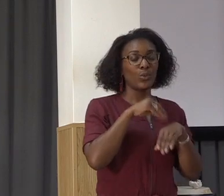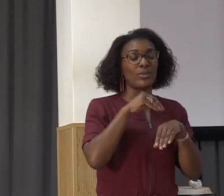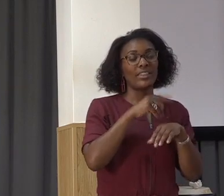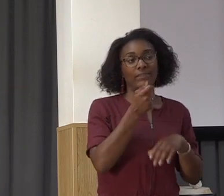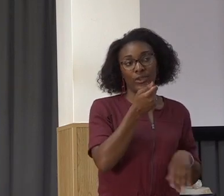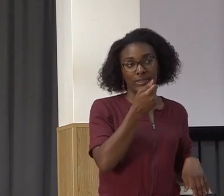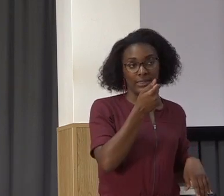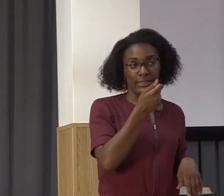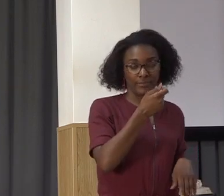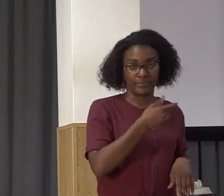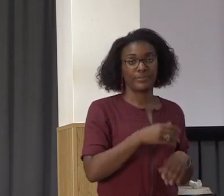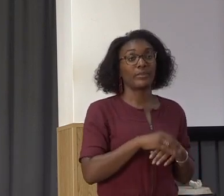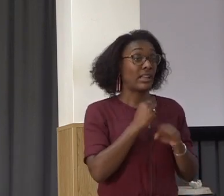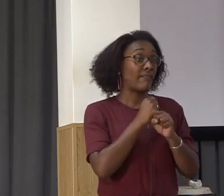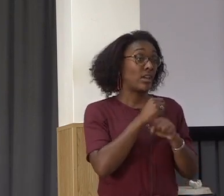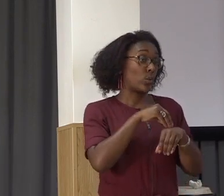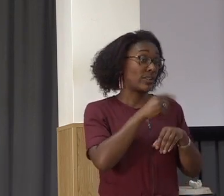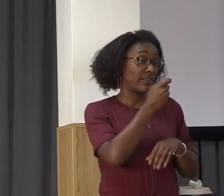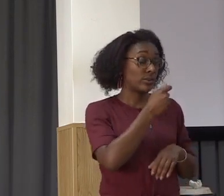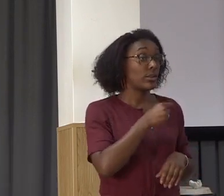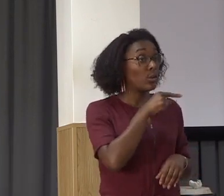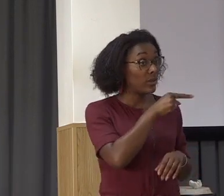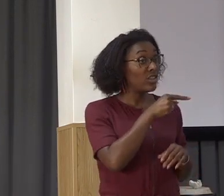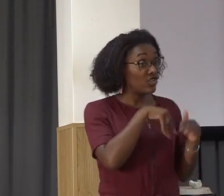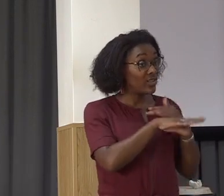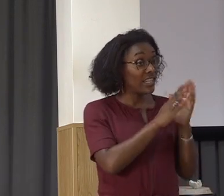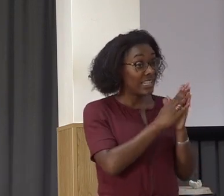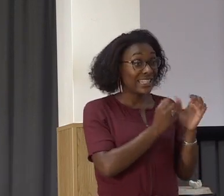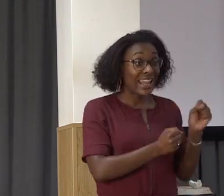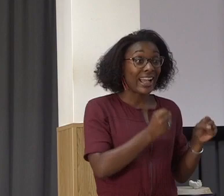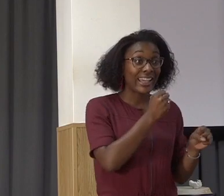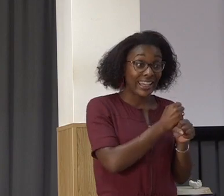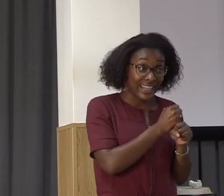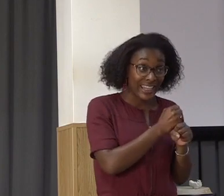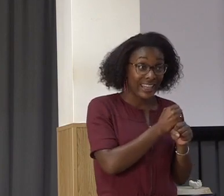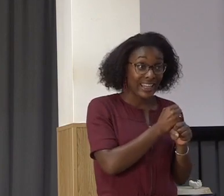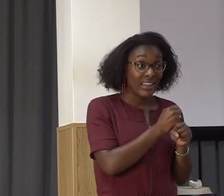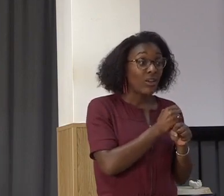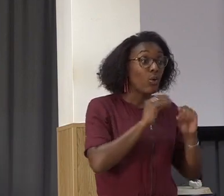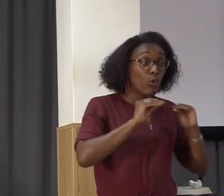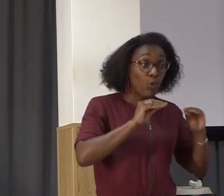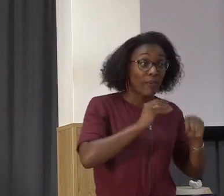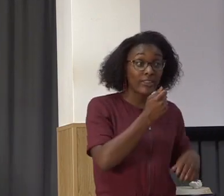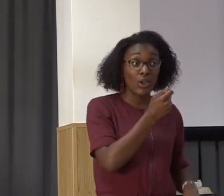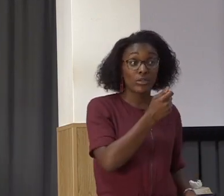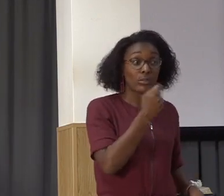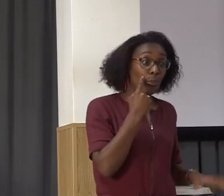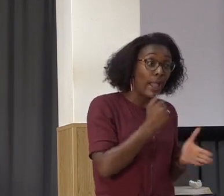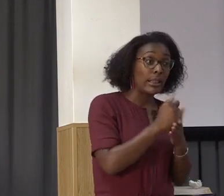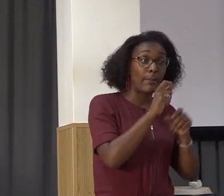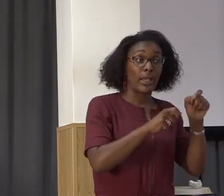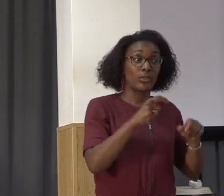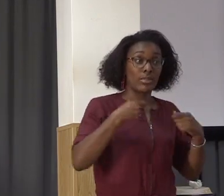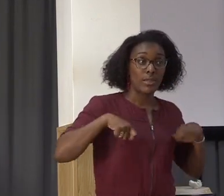financiers sur les finances pour aider les gens à se sortir de leurs dettes, etc. Bon, vous voyez,